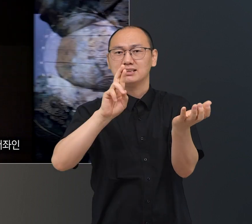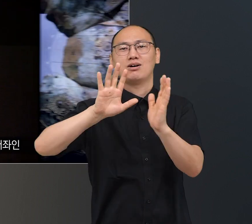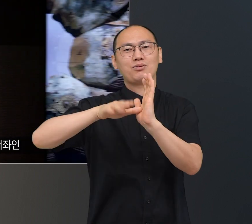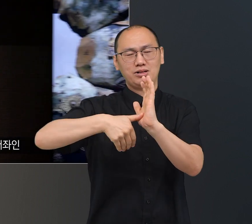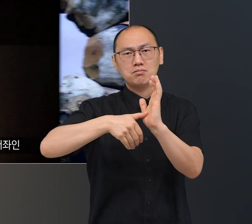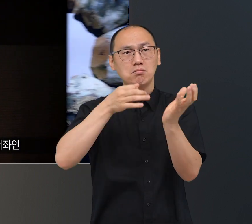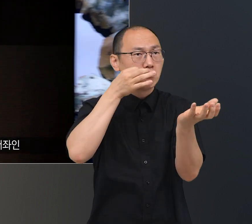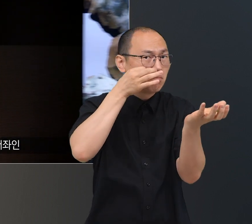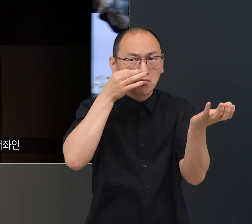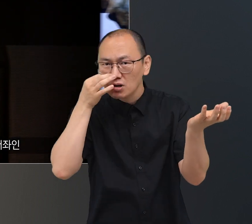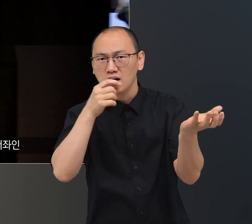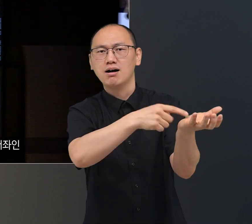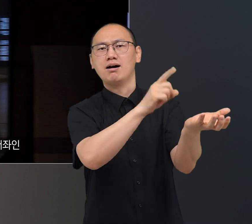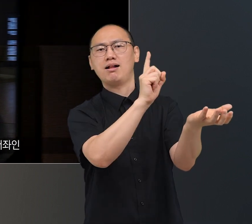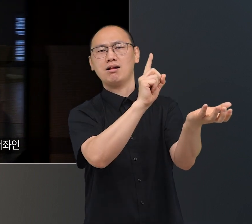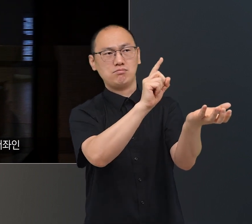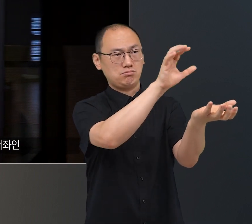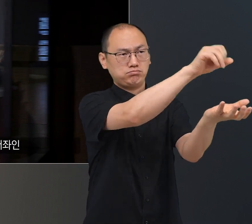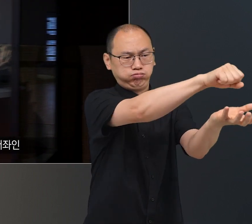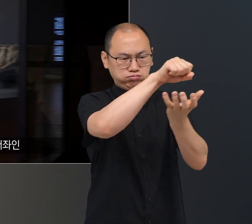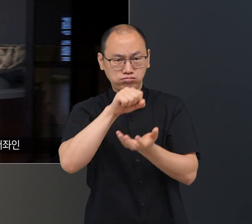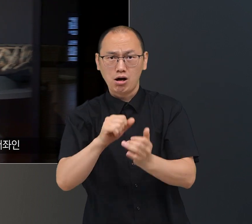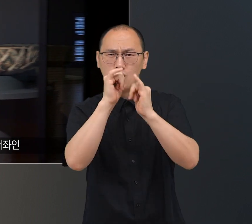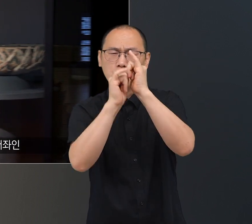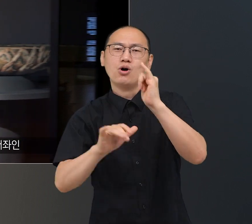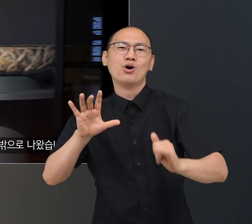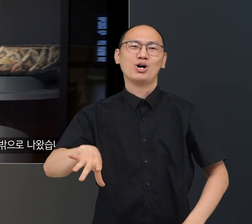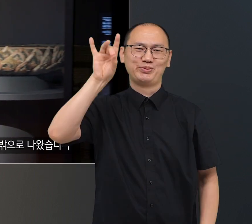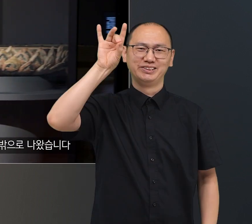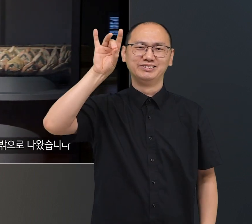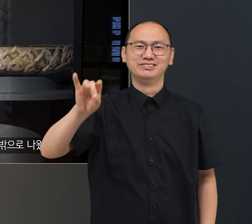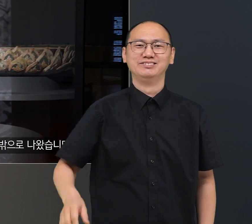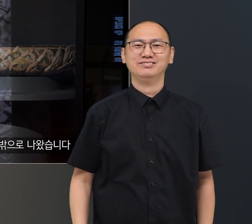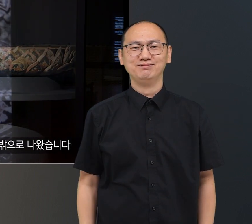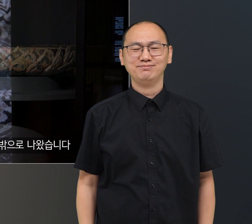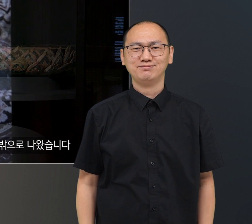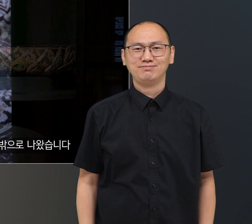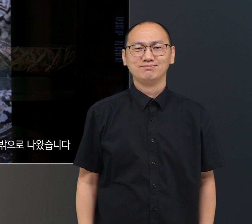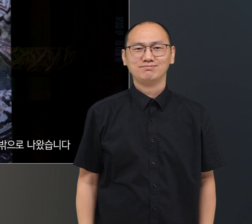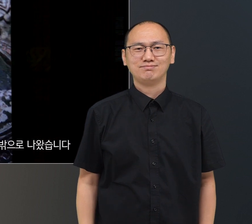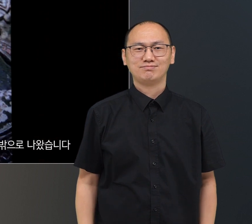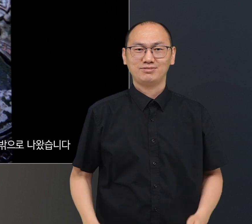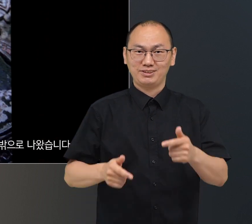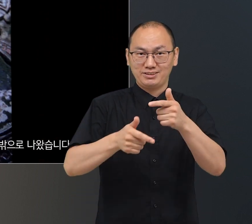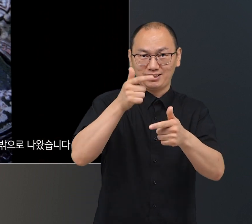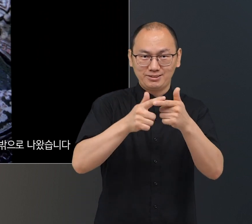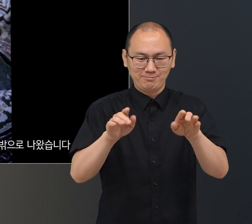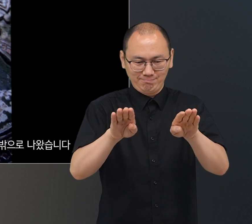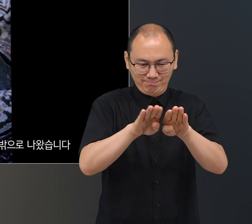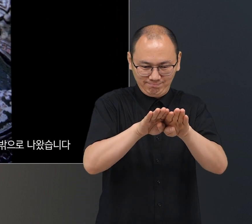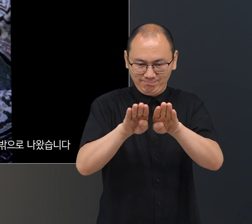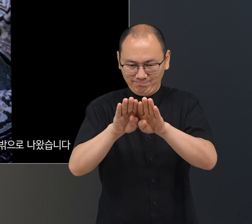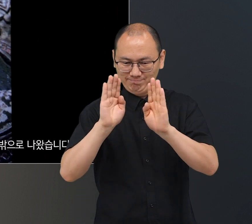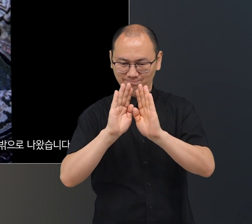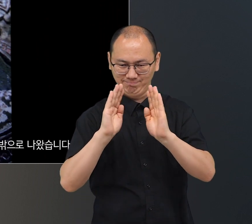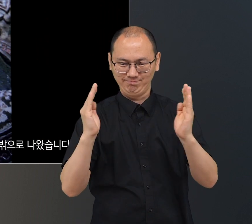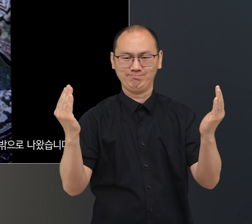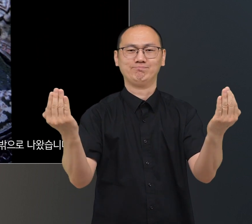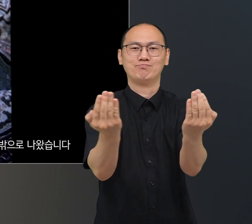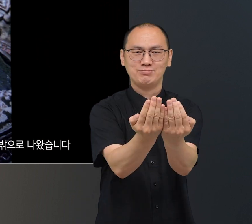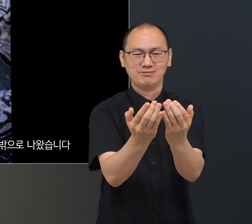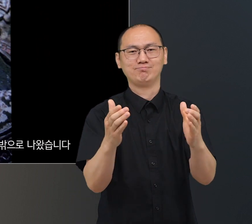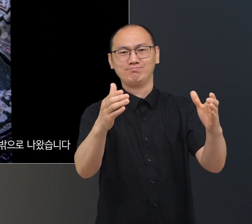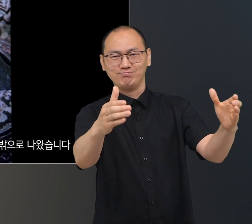지금까지 확인된 고려시대의 유일한 목조 연화대좌인 수덕사 대웅전 목조 연화대좌도 전시를